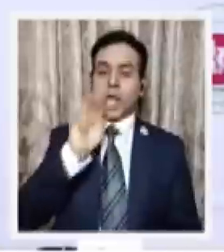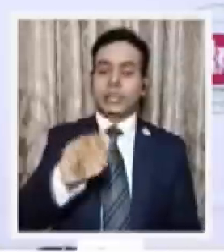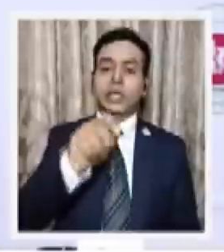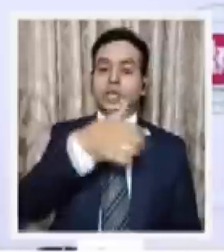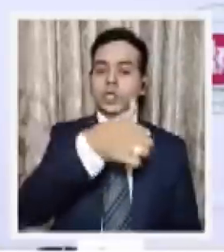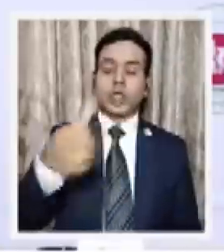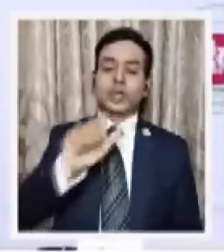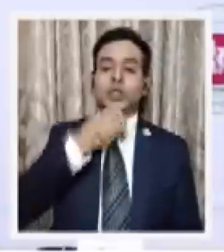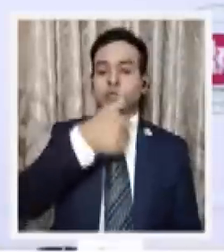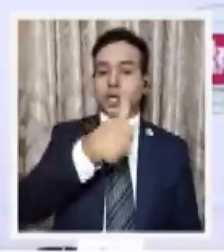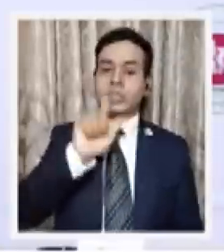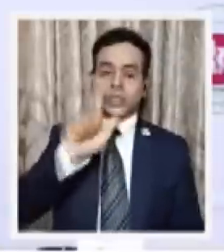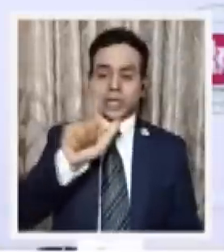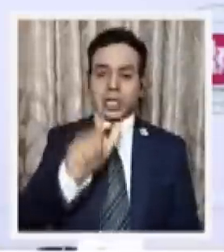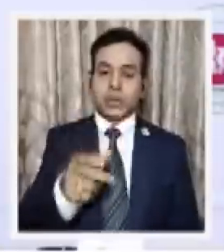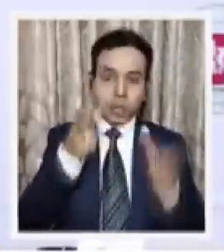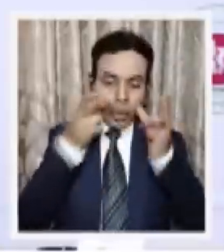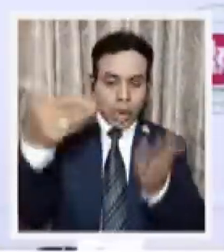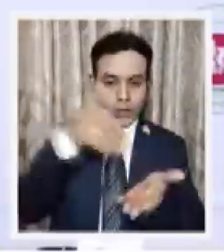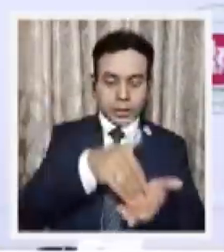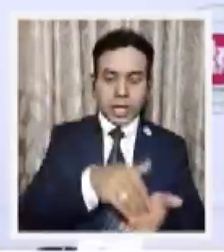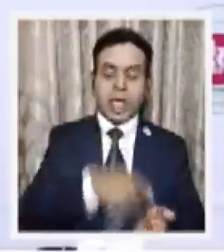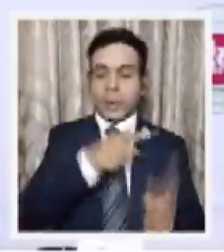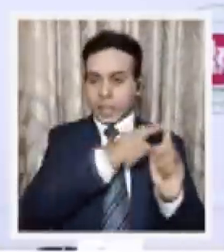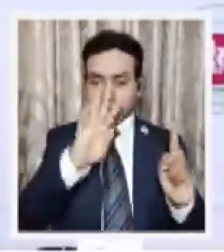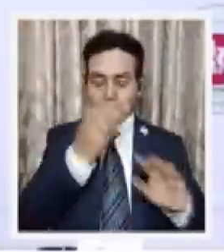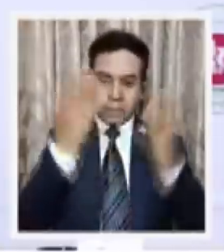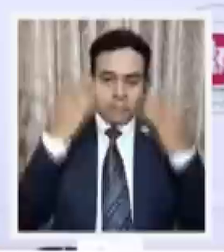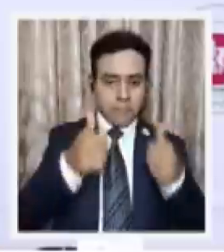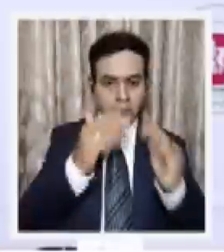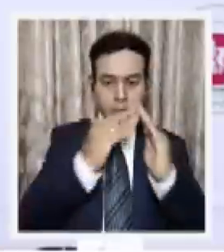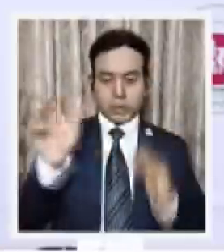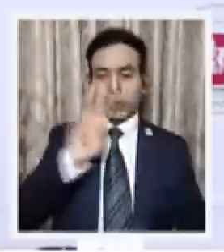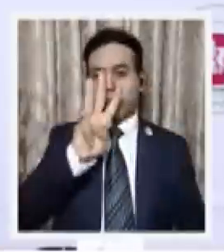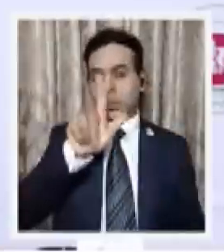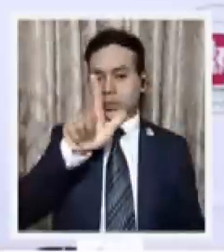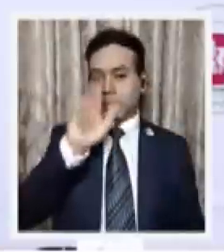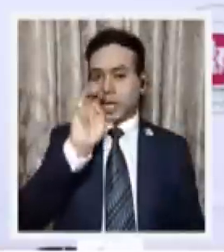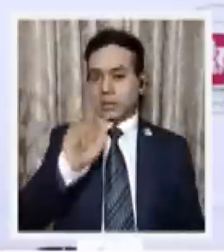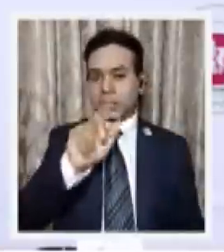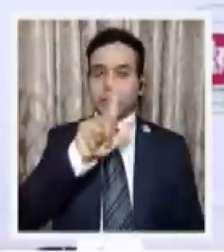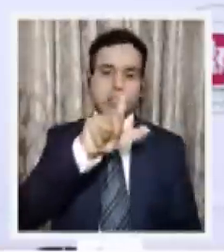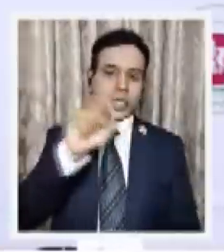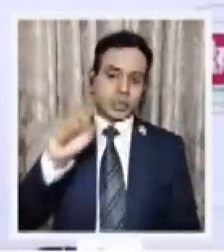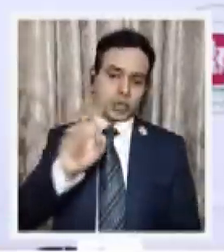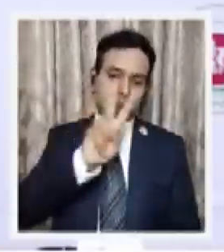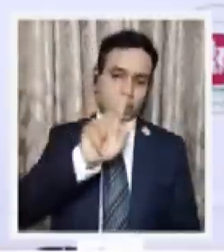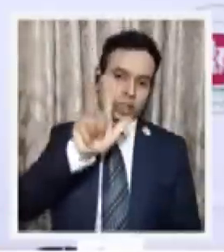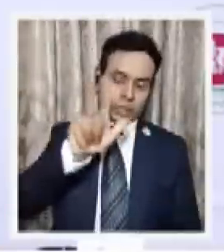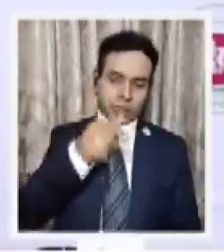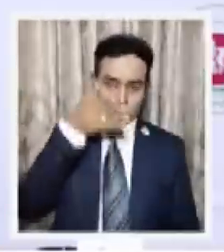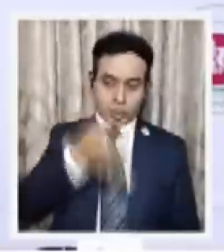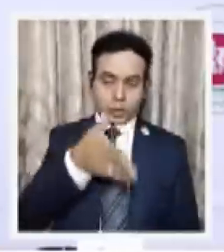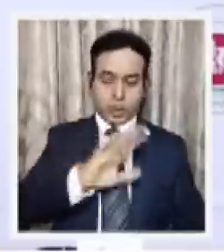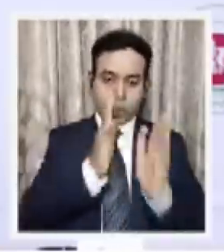56,667 জন এবং এ পর্যন্ত আইসোলেশন থেকে ছাড়া পেয়েছেন 37,700 জন। 27 জন, বর্তমানে আইসোলেশনে